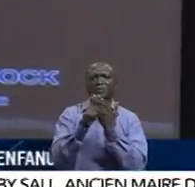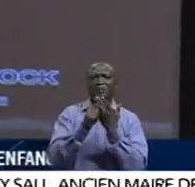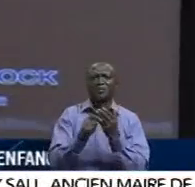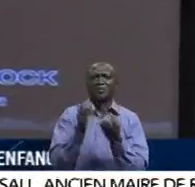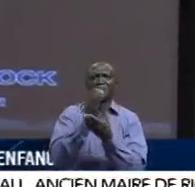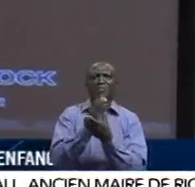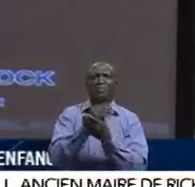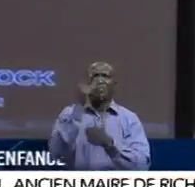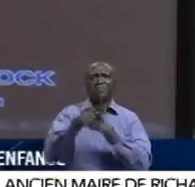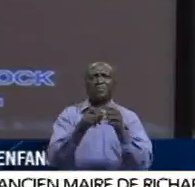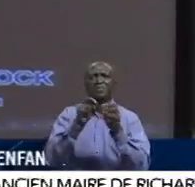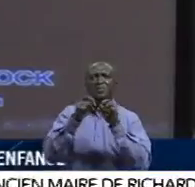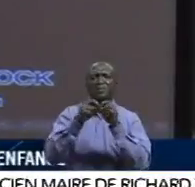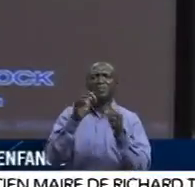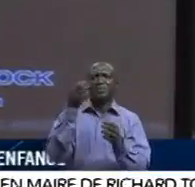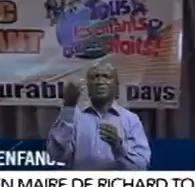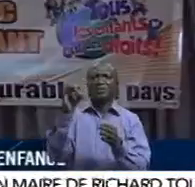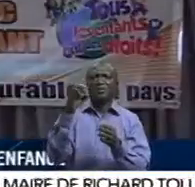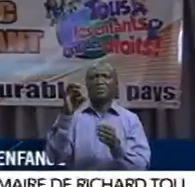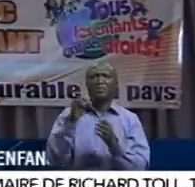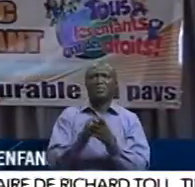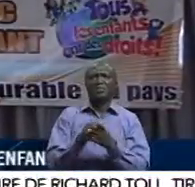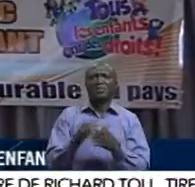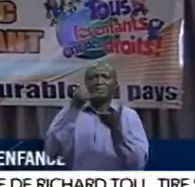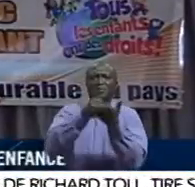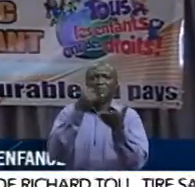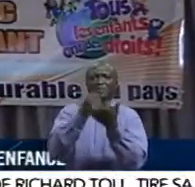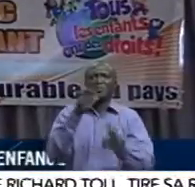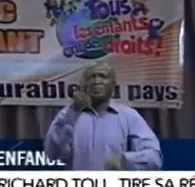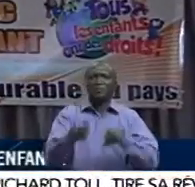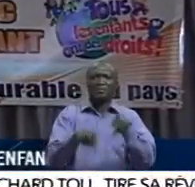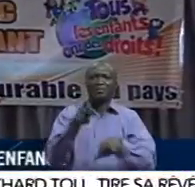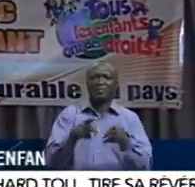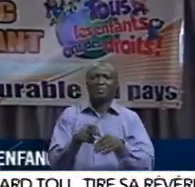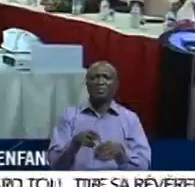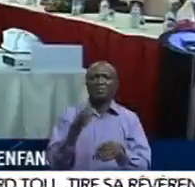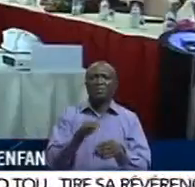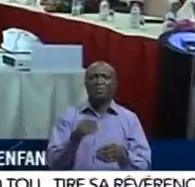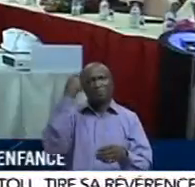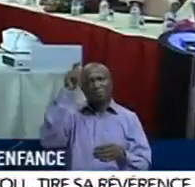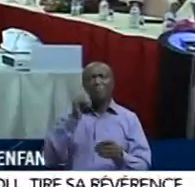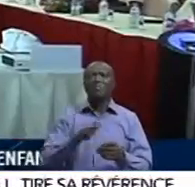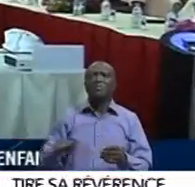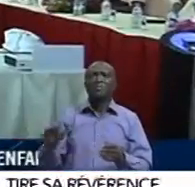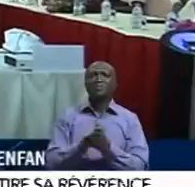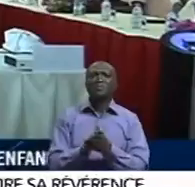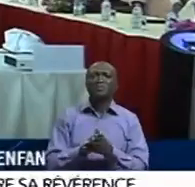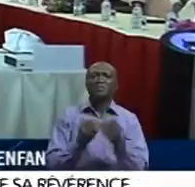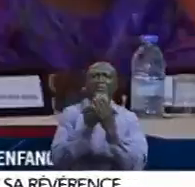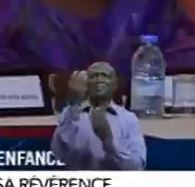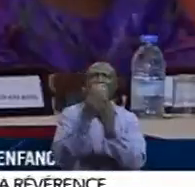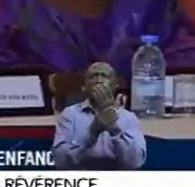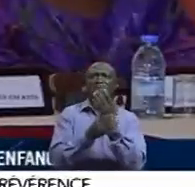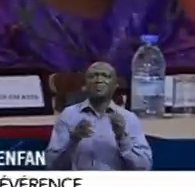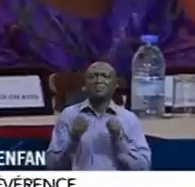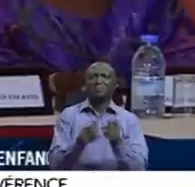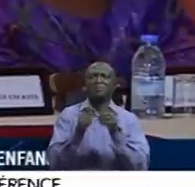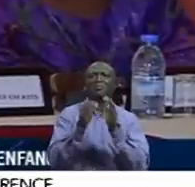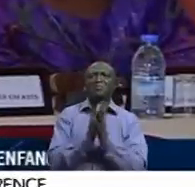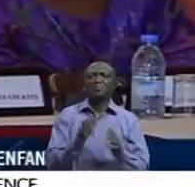général numéro 19 consacré à l'investissement public en faveur des enfants pourrait mettre fin au mariage précoce les enfants